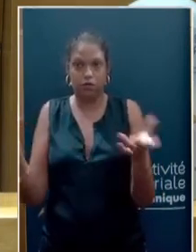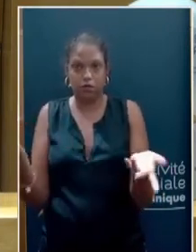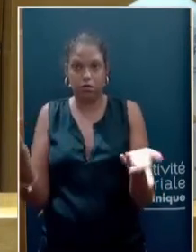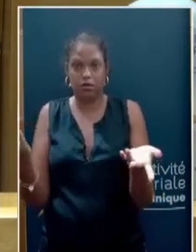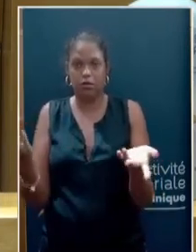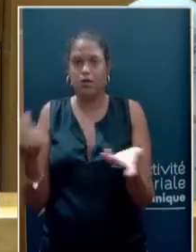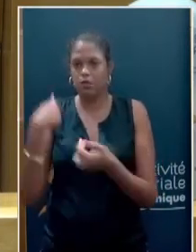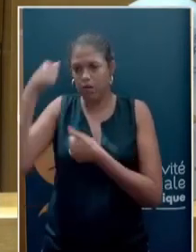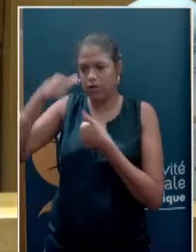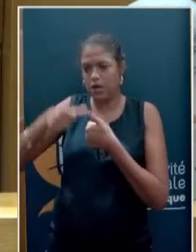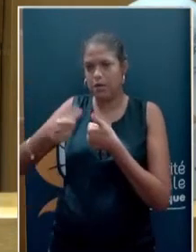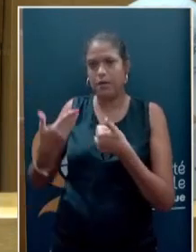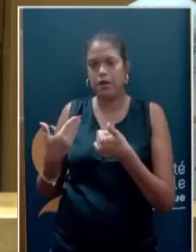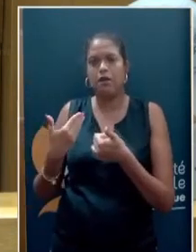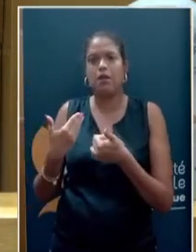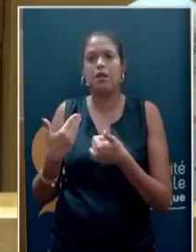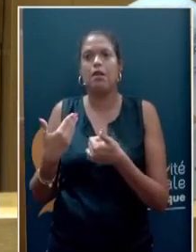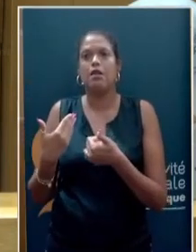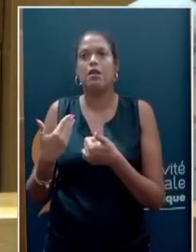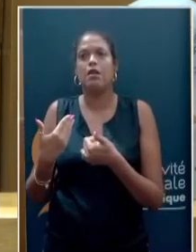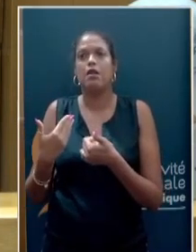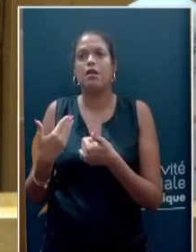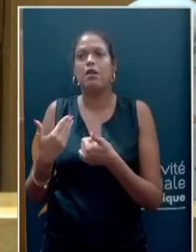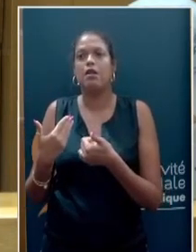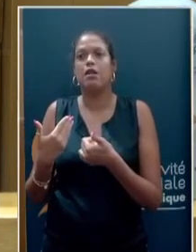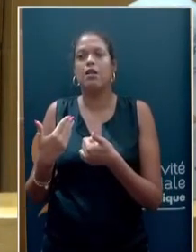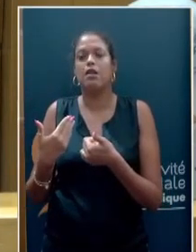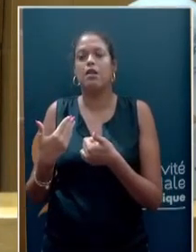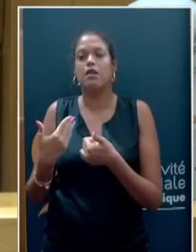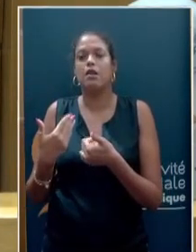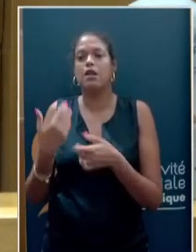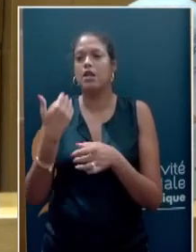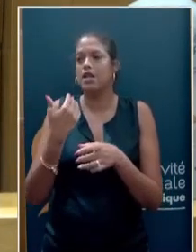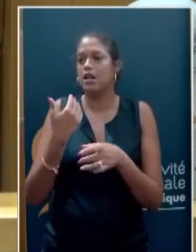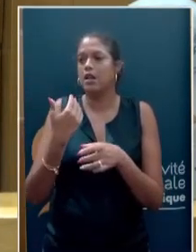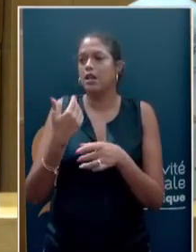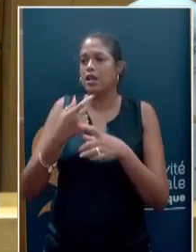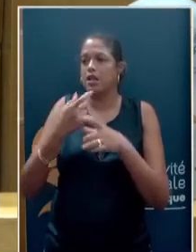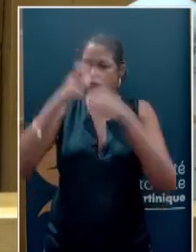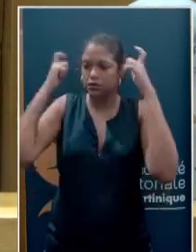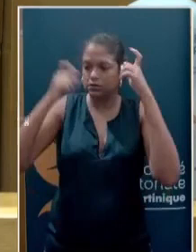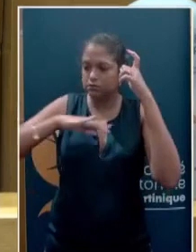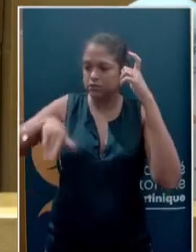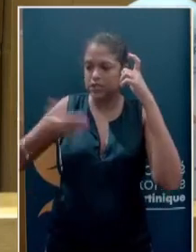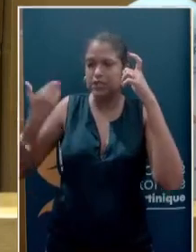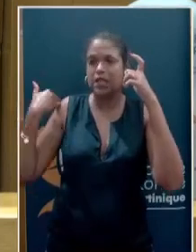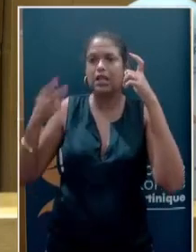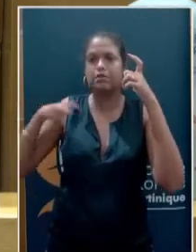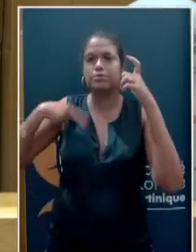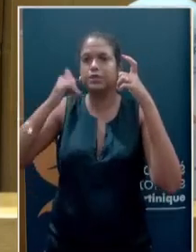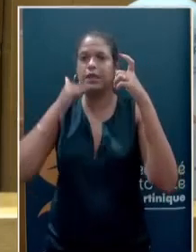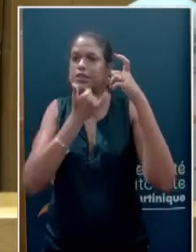rappelle, lorsque vous avez eu à juger la dernière mandature d'Alfred